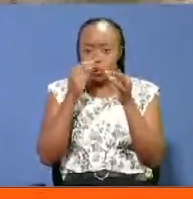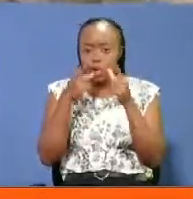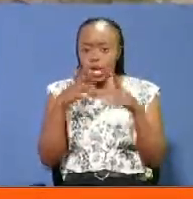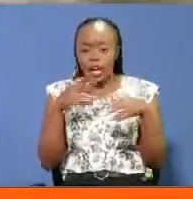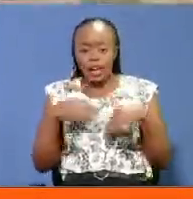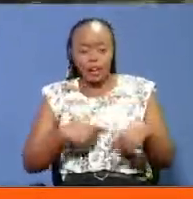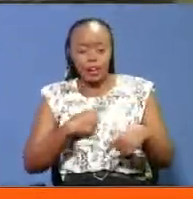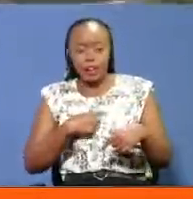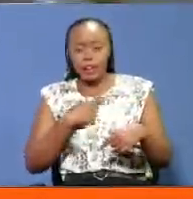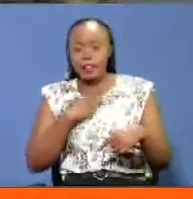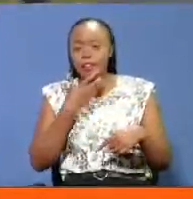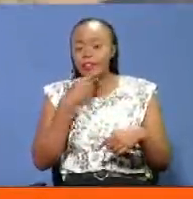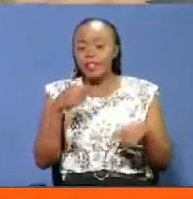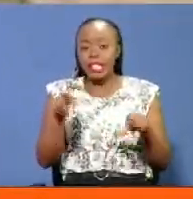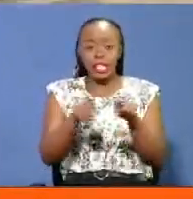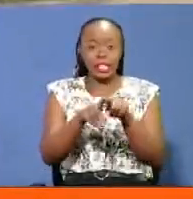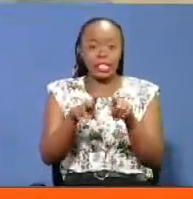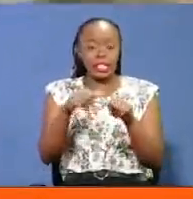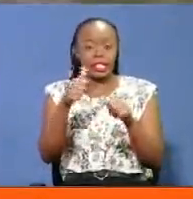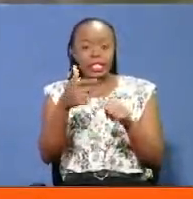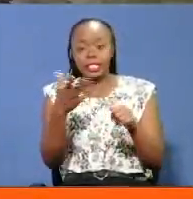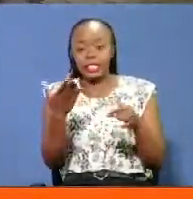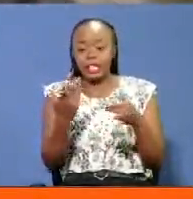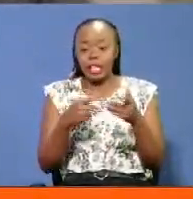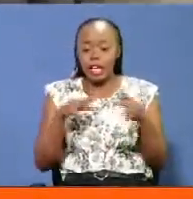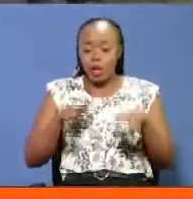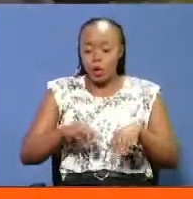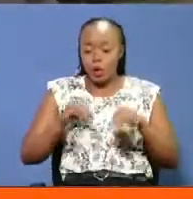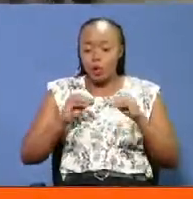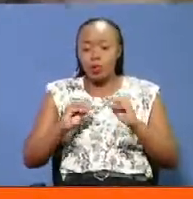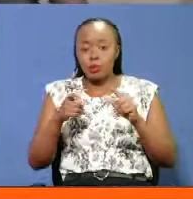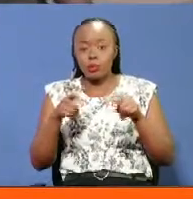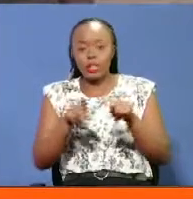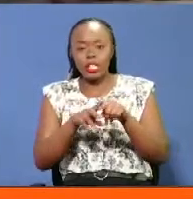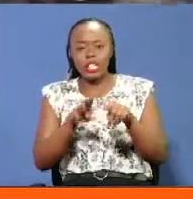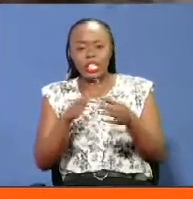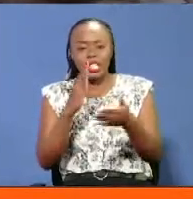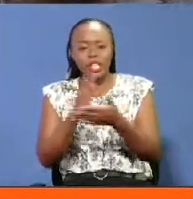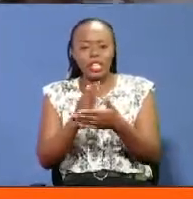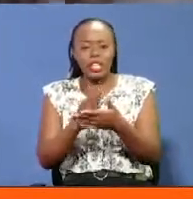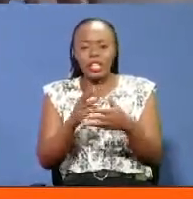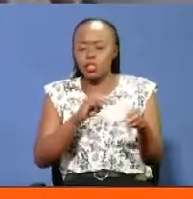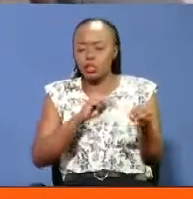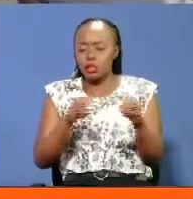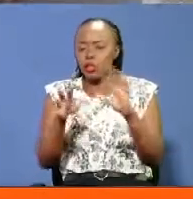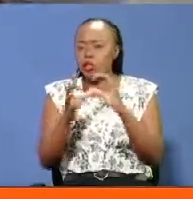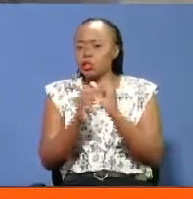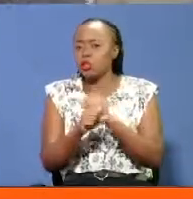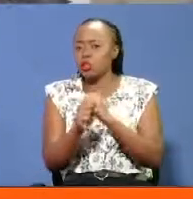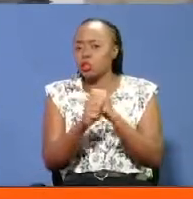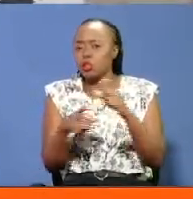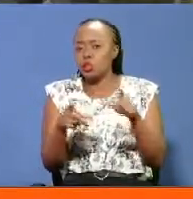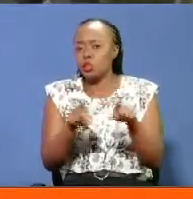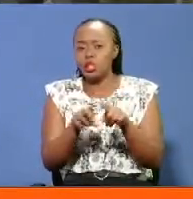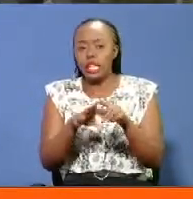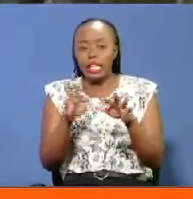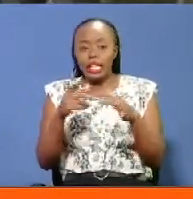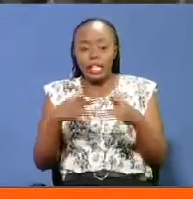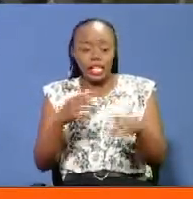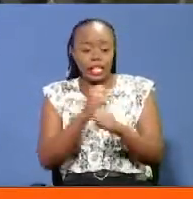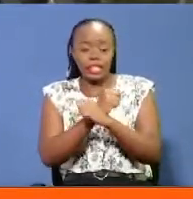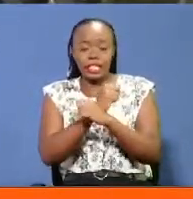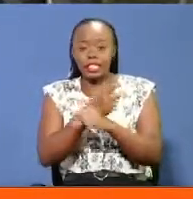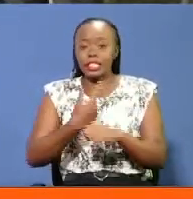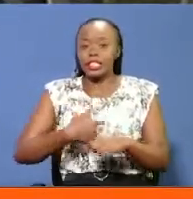eneo hilo. Miili hiyo ilipatikana ikiwa imekwama pamoja, dalili kwamba walijitahidi kujiokoa